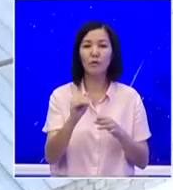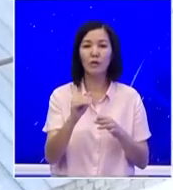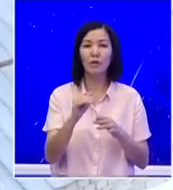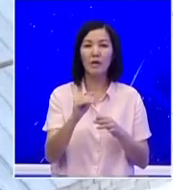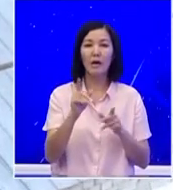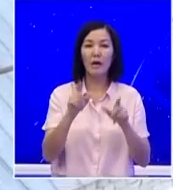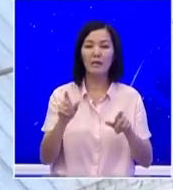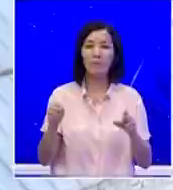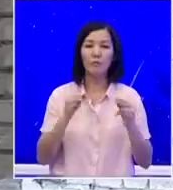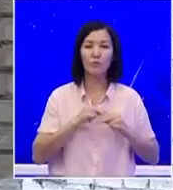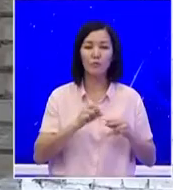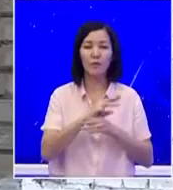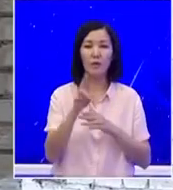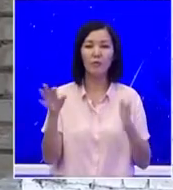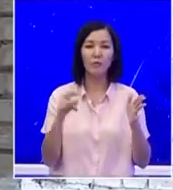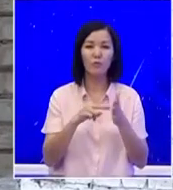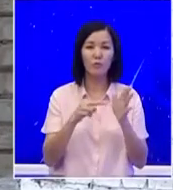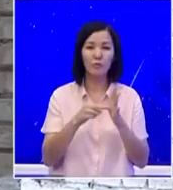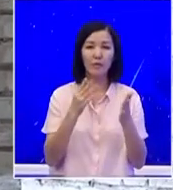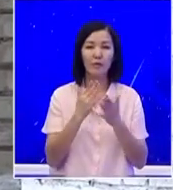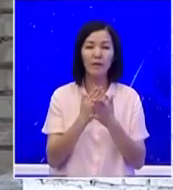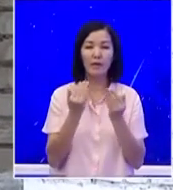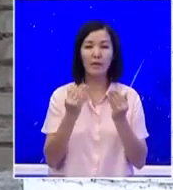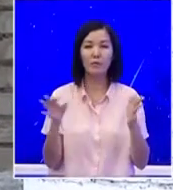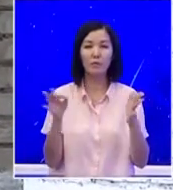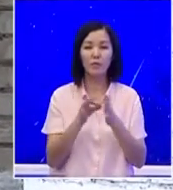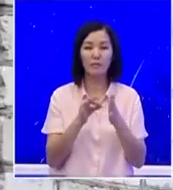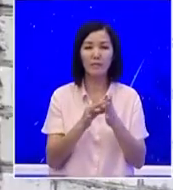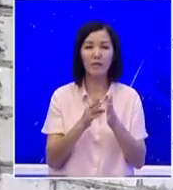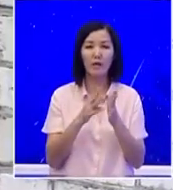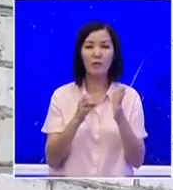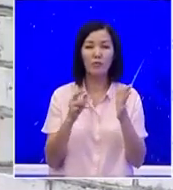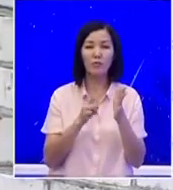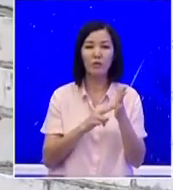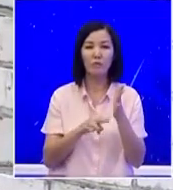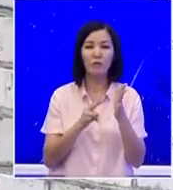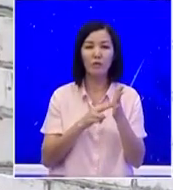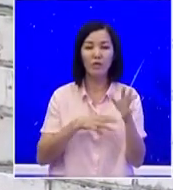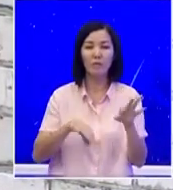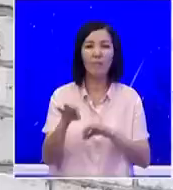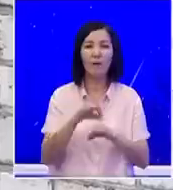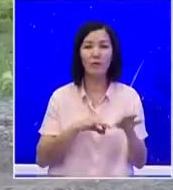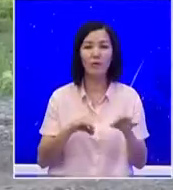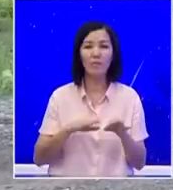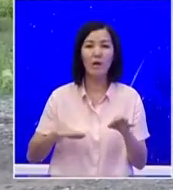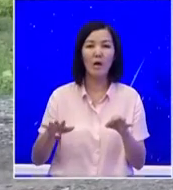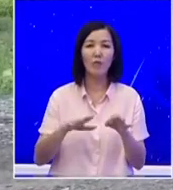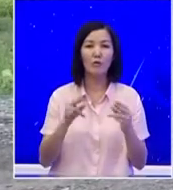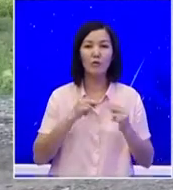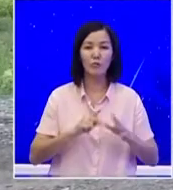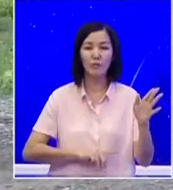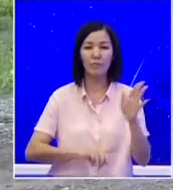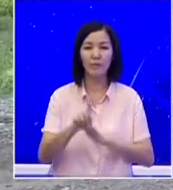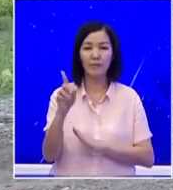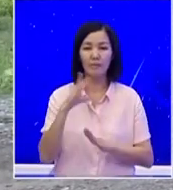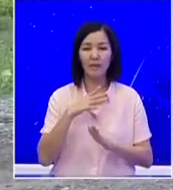жетісулықты жұмыспен қамту көзделген. Қазір осы мақсатта 977 жоба мақұлданып, аудан-аудандарда жұмысы басталып